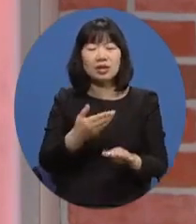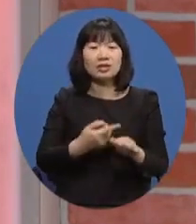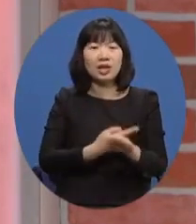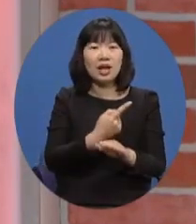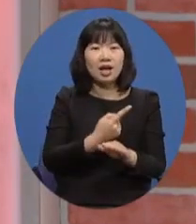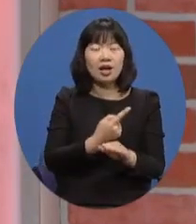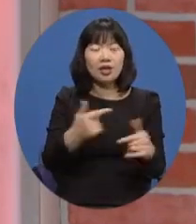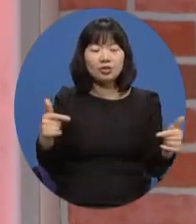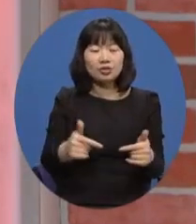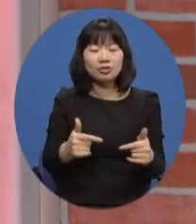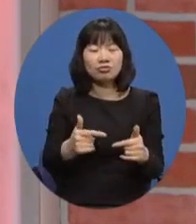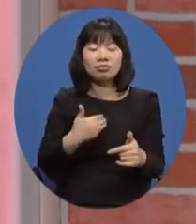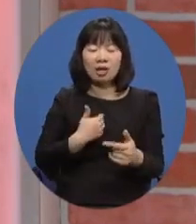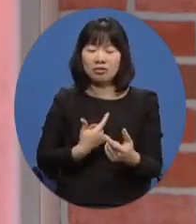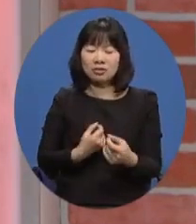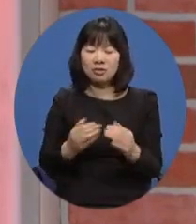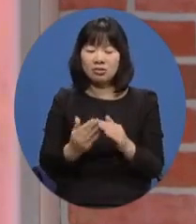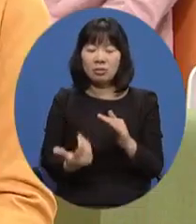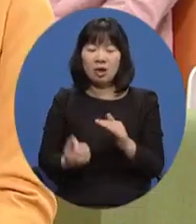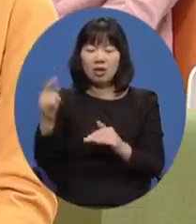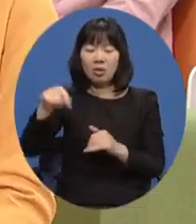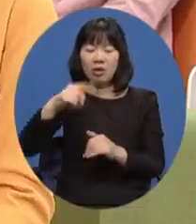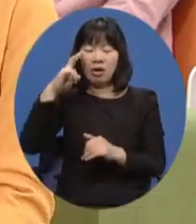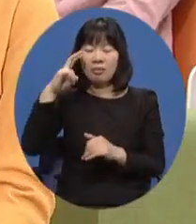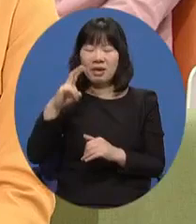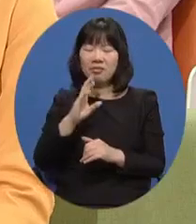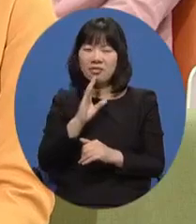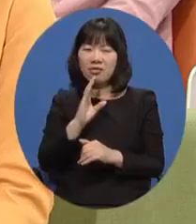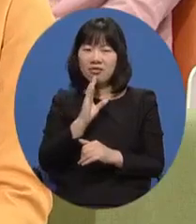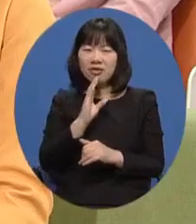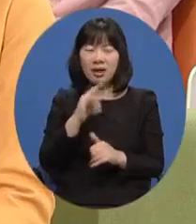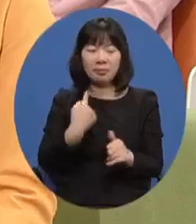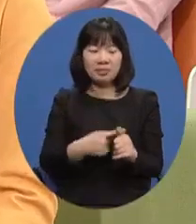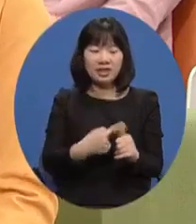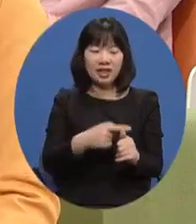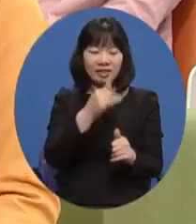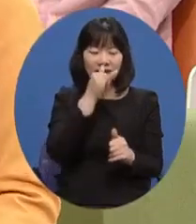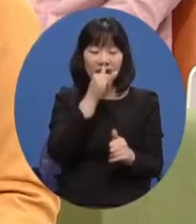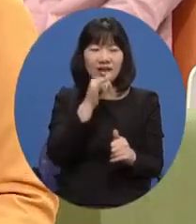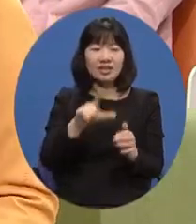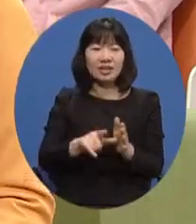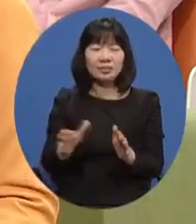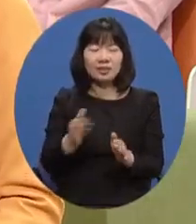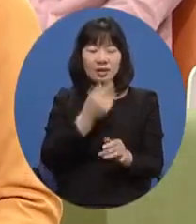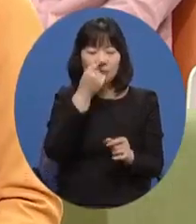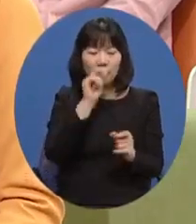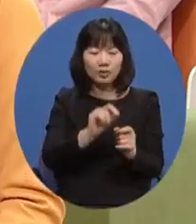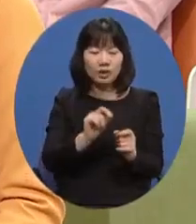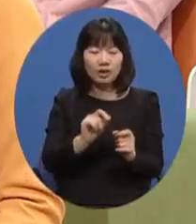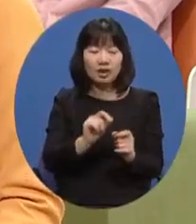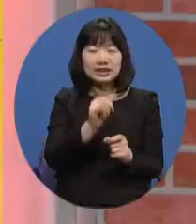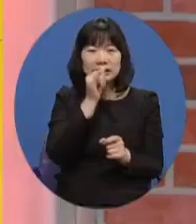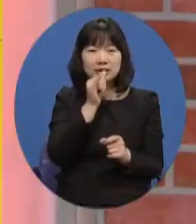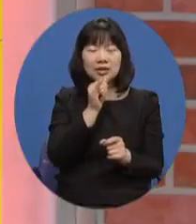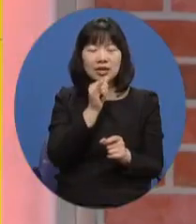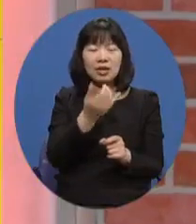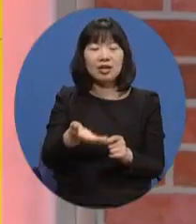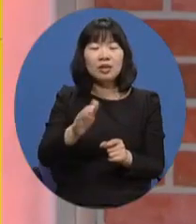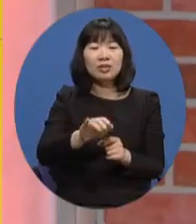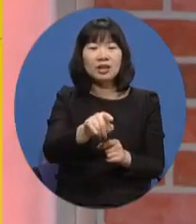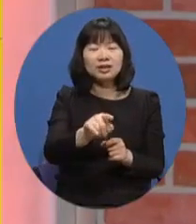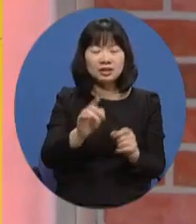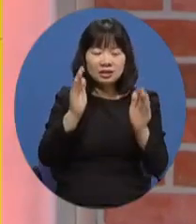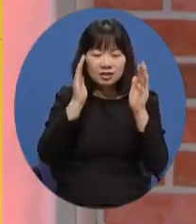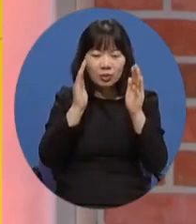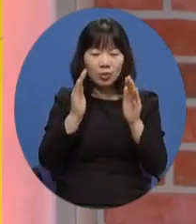나 같으면 집에 일찍 오겠다. 뭐 이렇게 얘기를 하는 거죠. 맞아요. 그래서 그 비난을 하고 거기서 이제 모욕으로 넘어가는 건 뭐냐면 그래서 당신 집안에